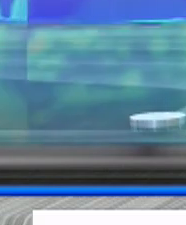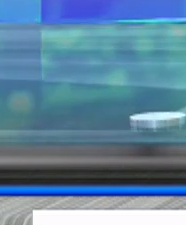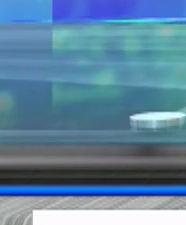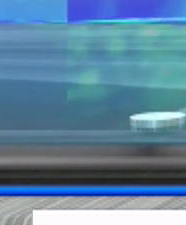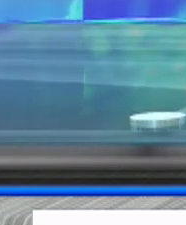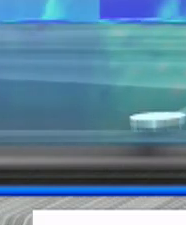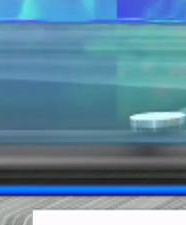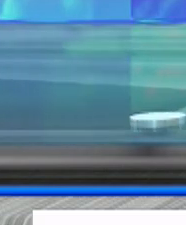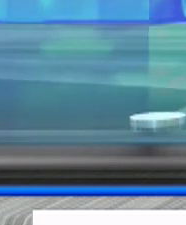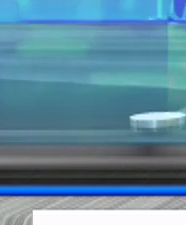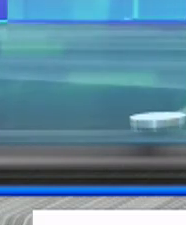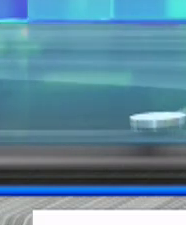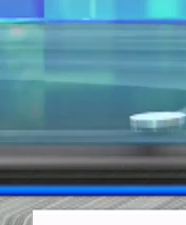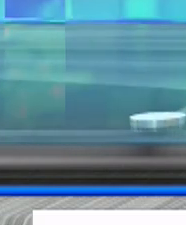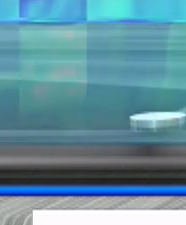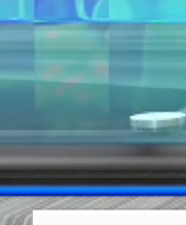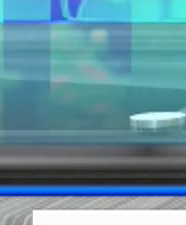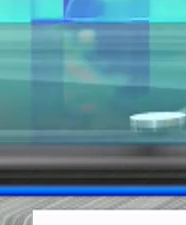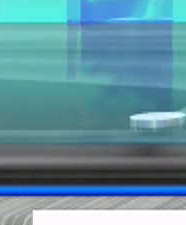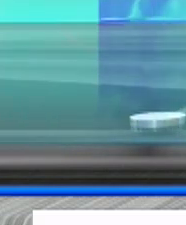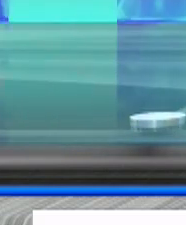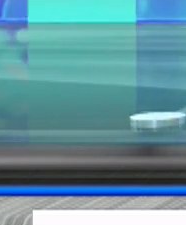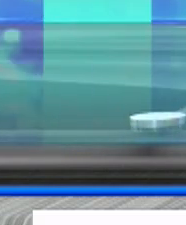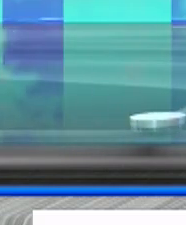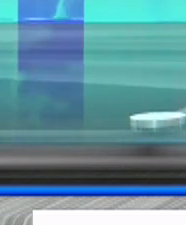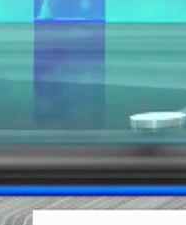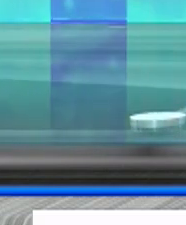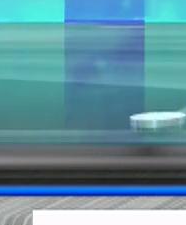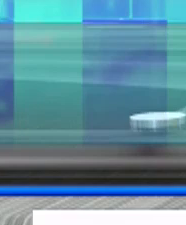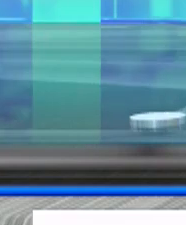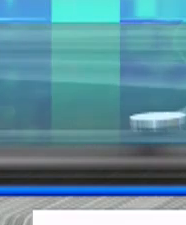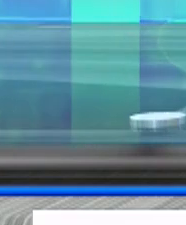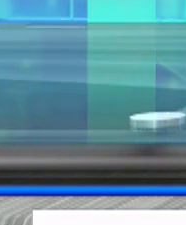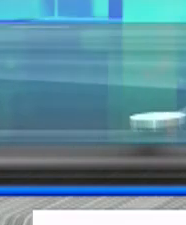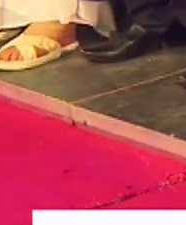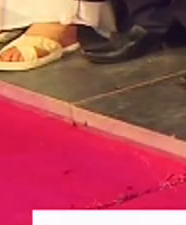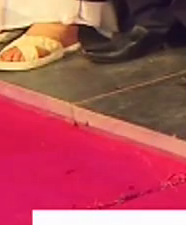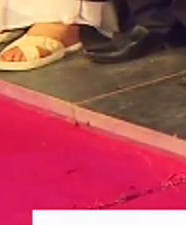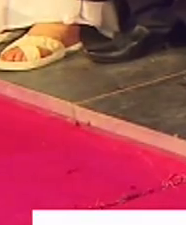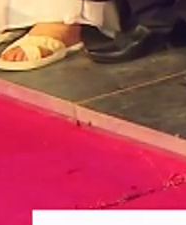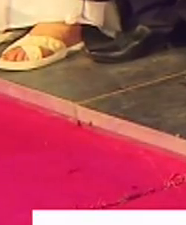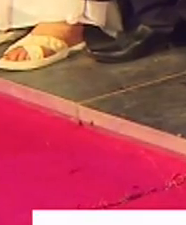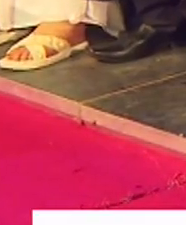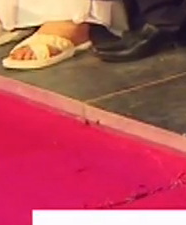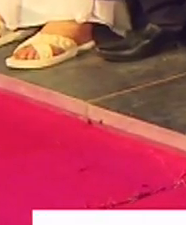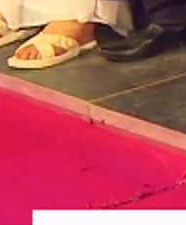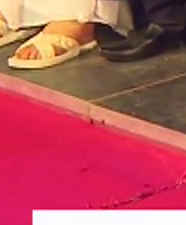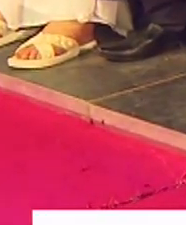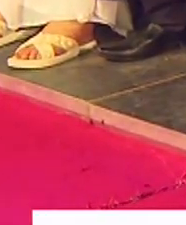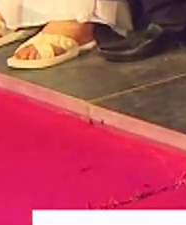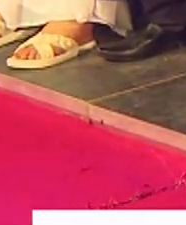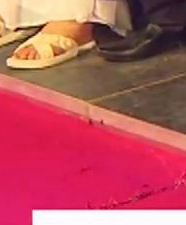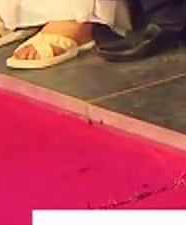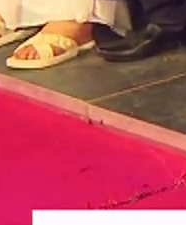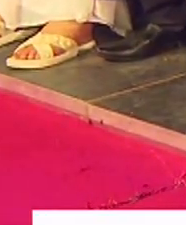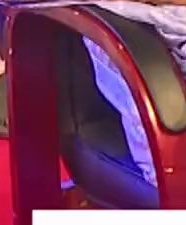ببلادنا وعدد من اعضاء السلك الدبلوماسي العربي في البلد دفعه جديده من طلاب